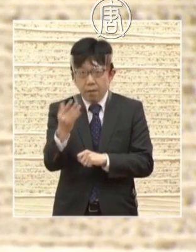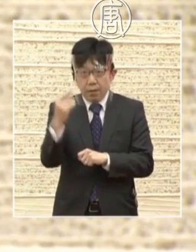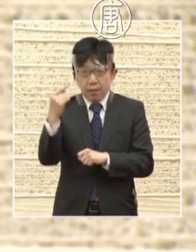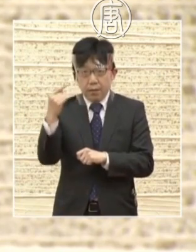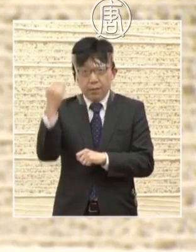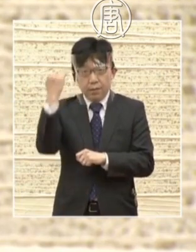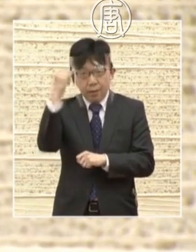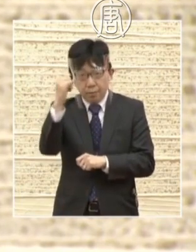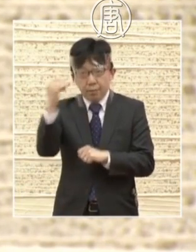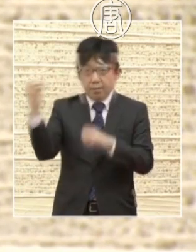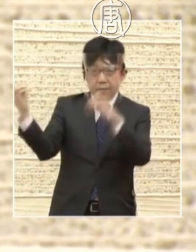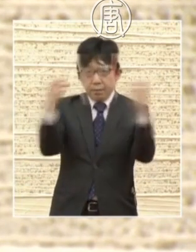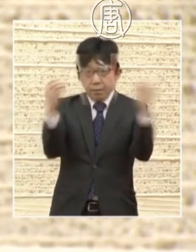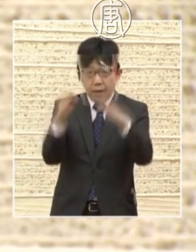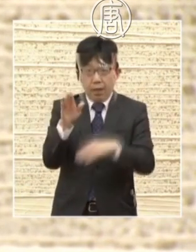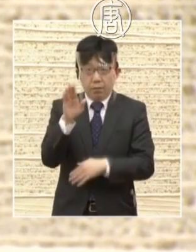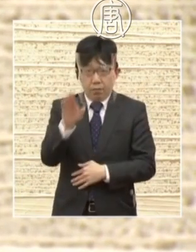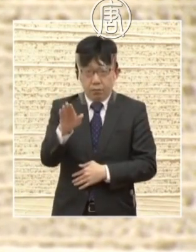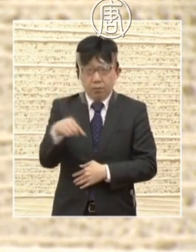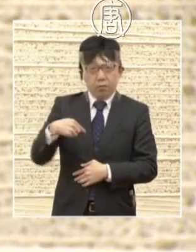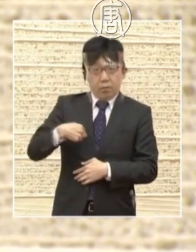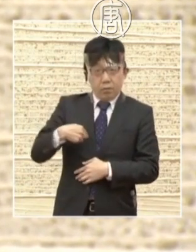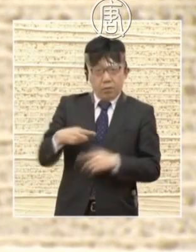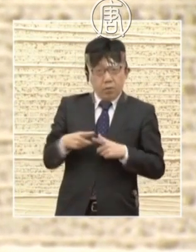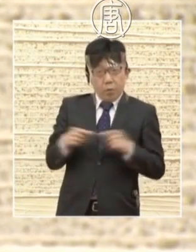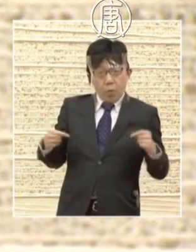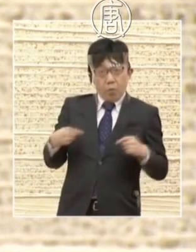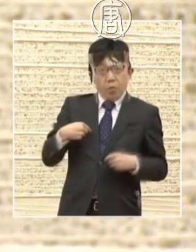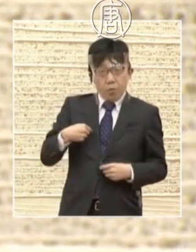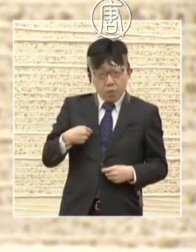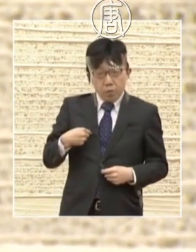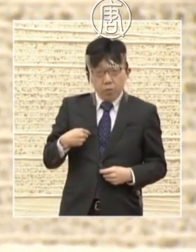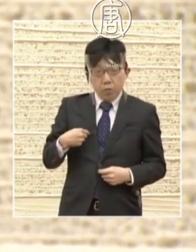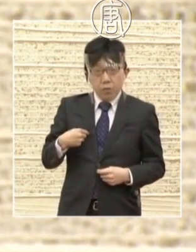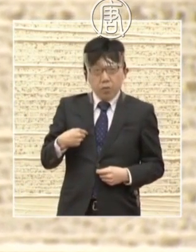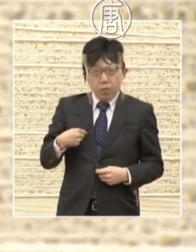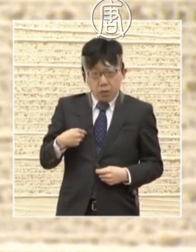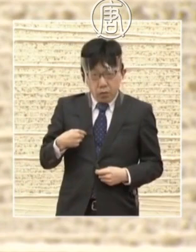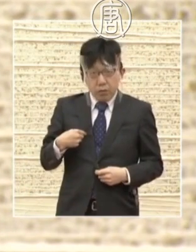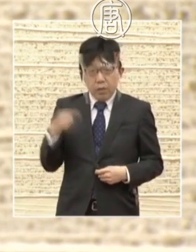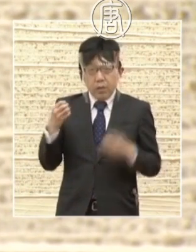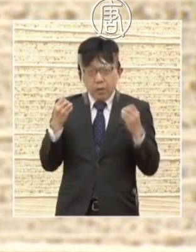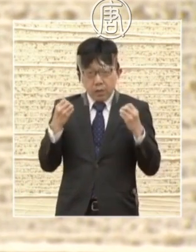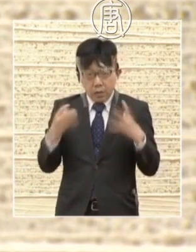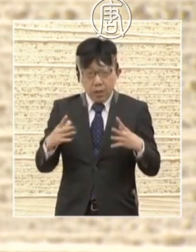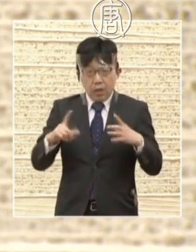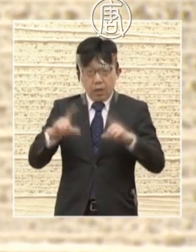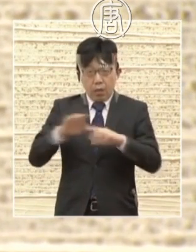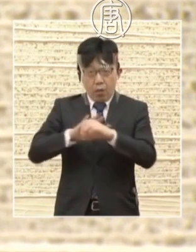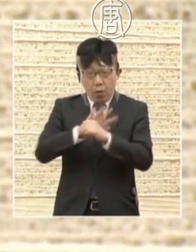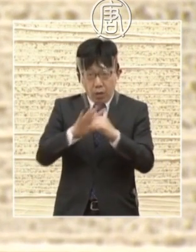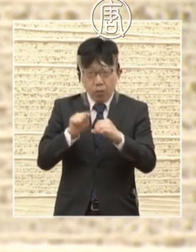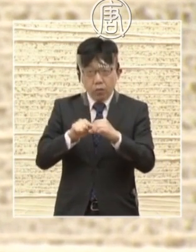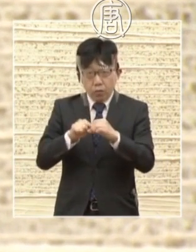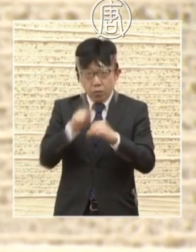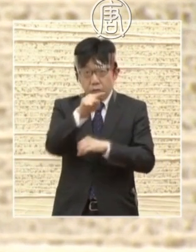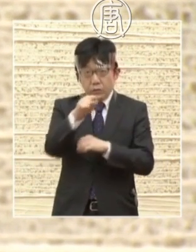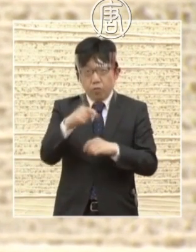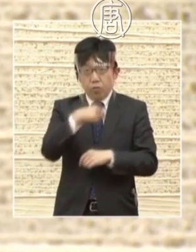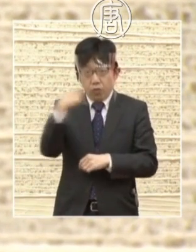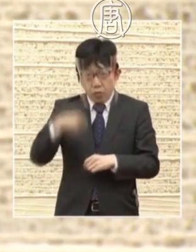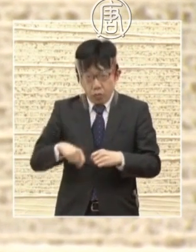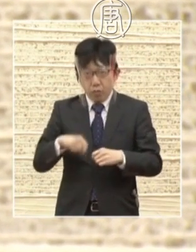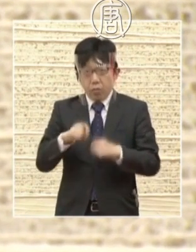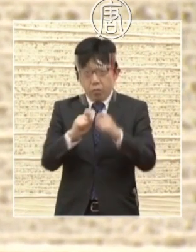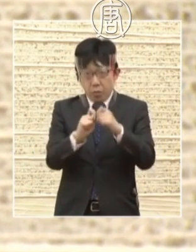が行われています。日本の立場でありますが、この新型コロナウイルスについては中国から世界